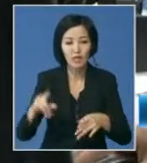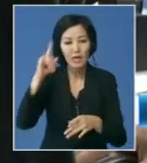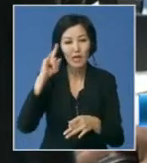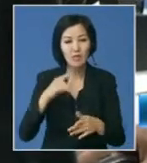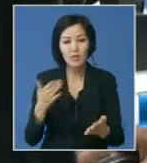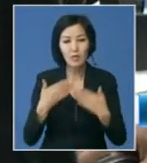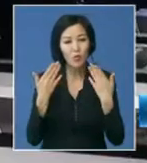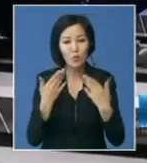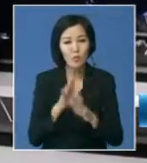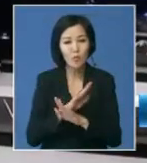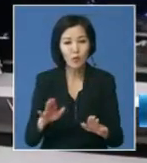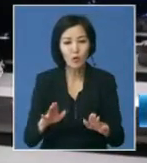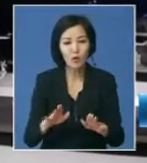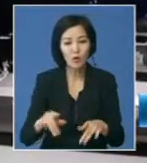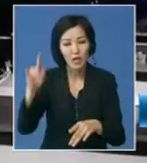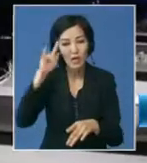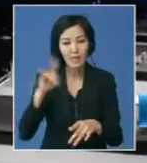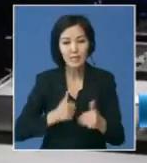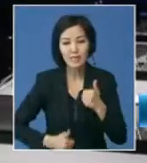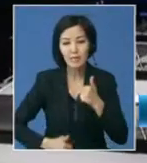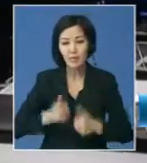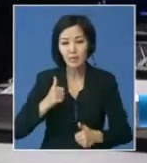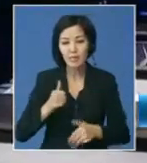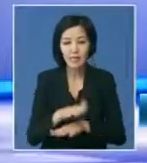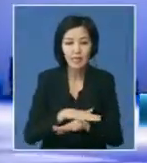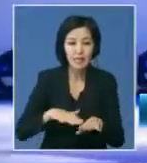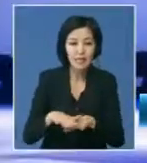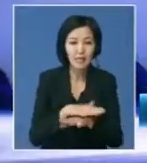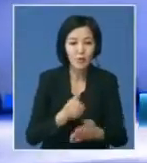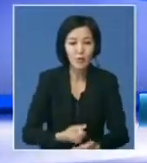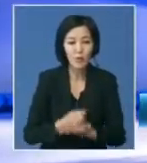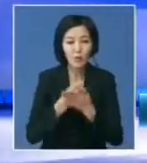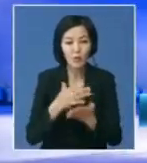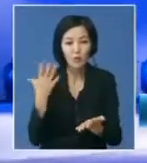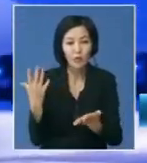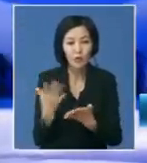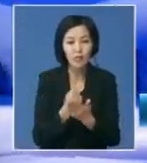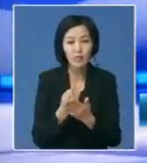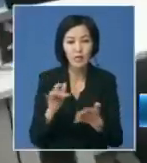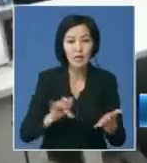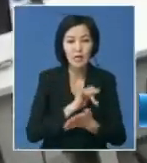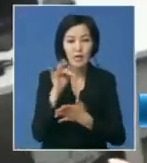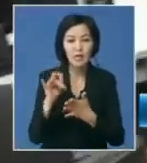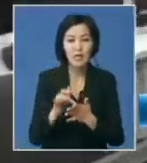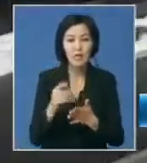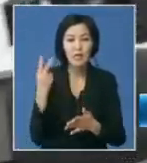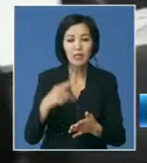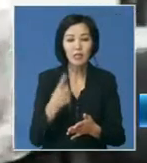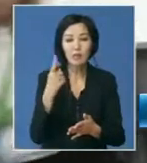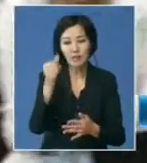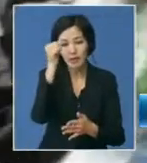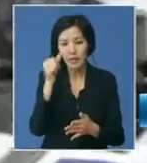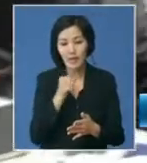жоқ. Мемлекет мерейі елбасы беделі, халық қолдауы мен жеттік. Соның нәтижесінде көрме қалашығы 6 жылда емес 21 айда